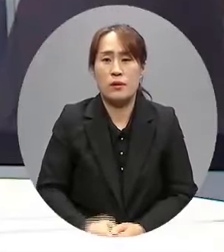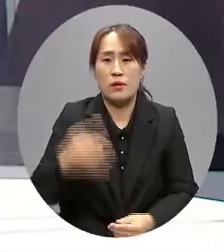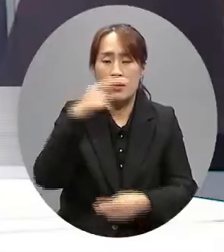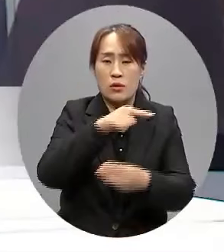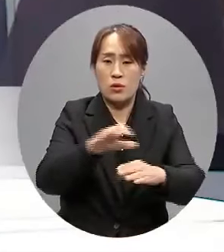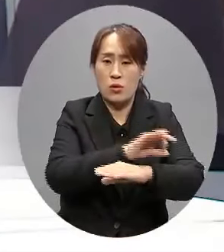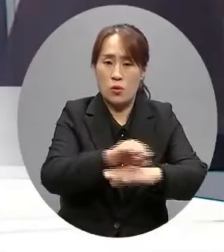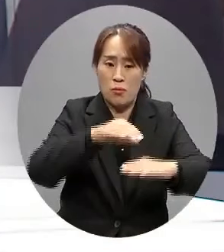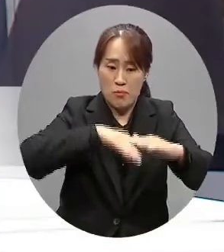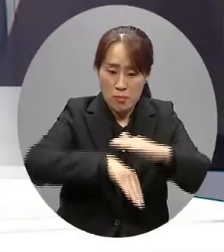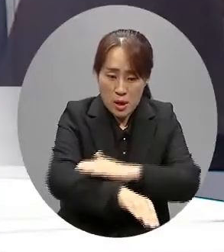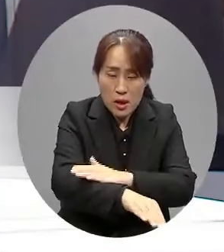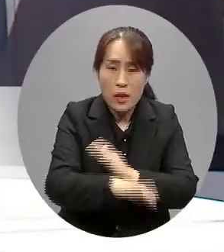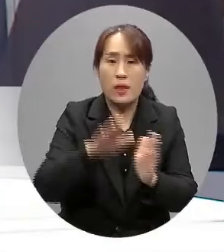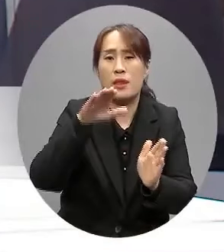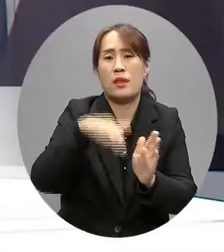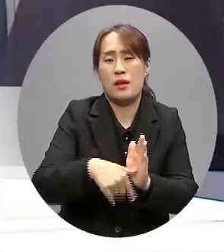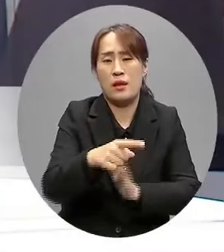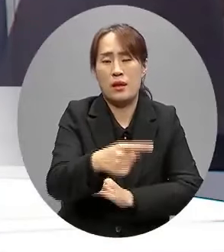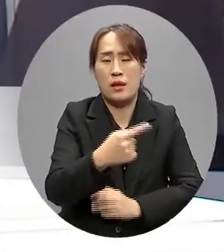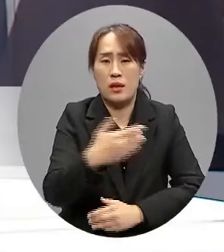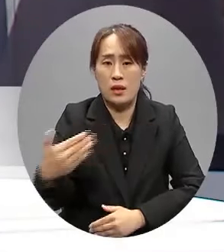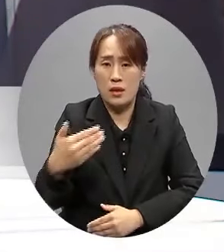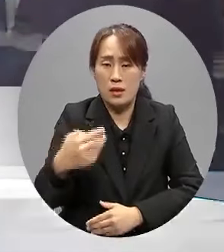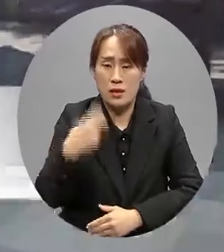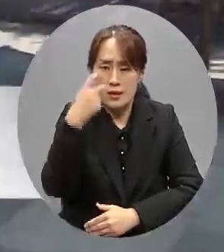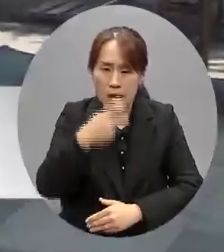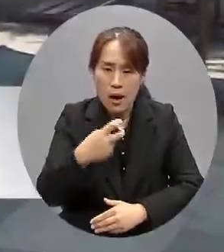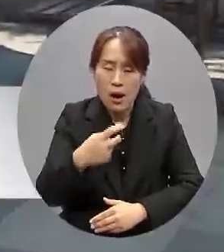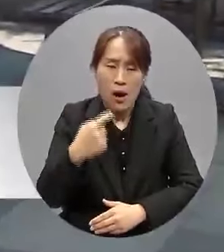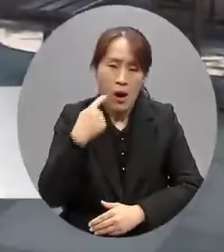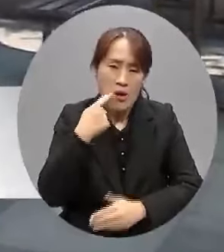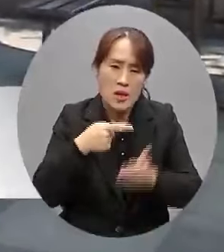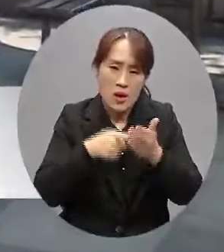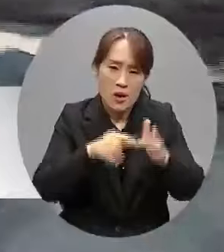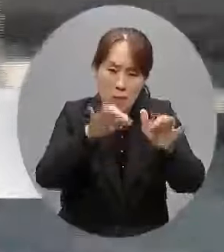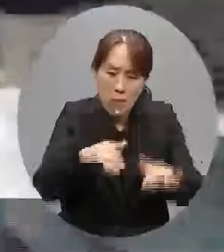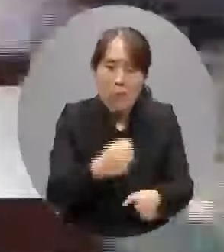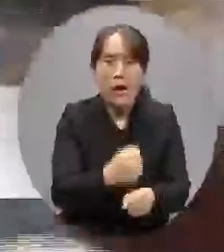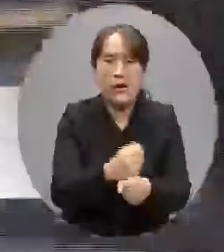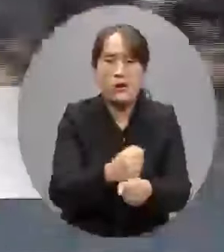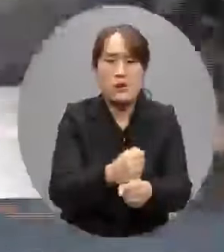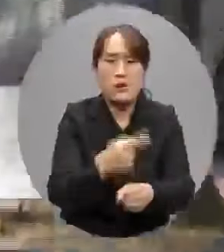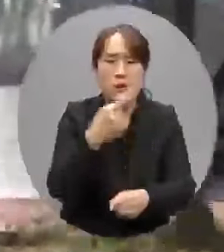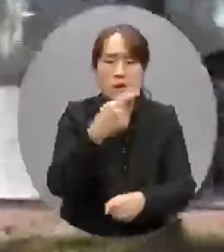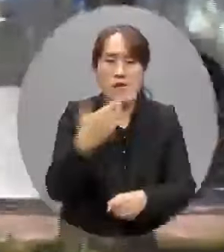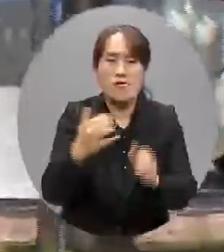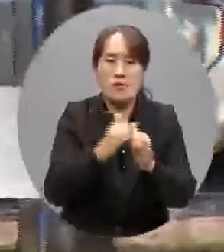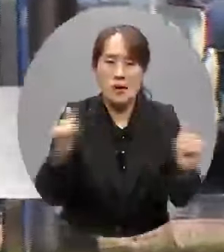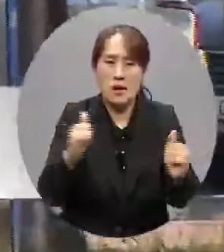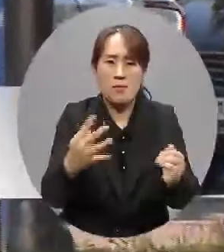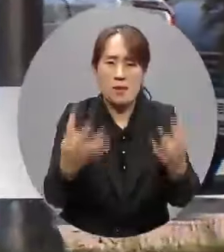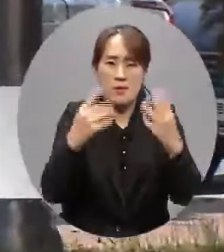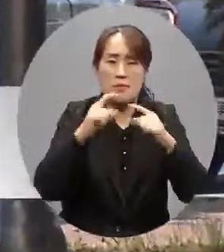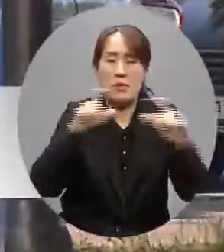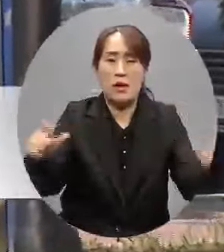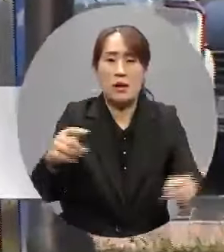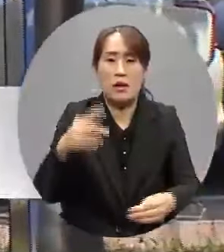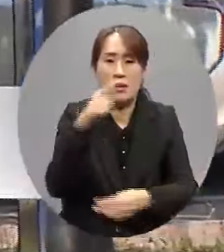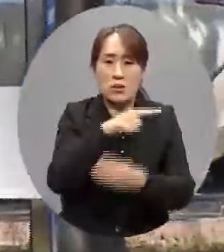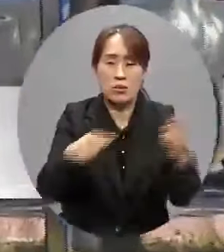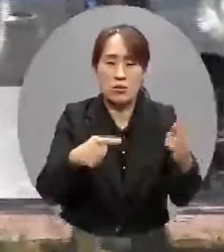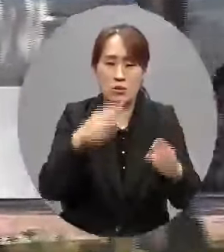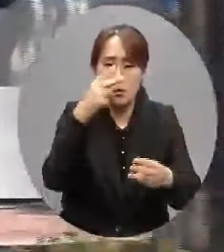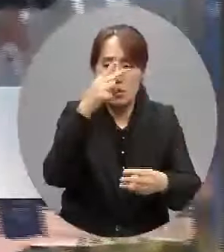청주 오송 지하차도 참사 당시 119 상황 보고서를 조작한 소방관들에게 징역형이 구현됐습니다 청주